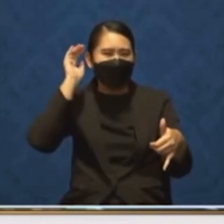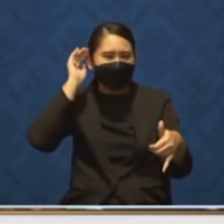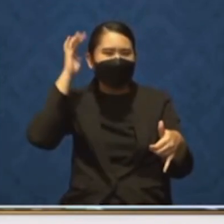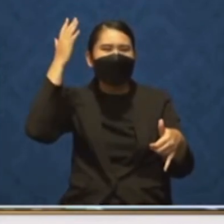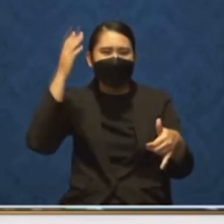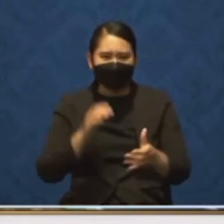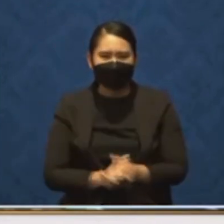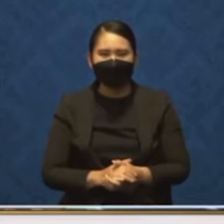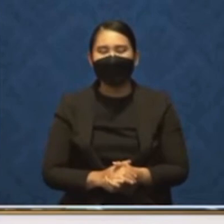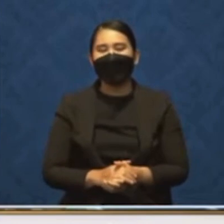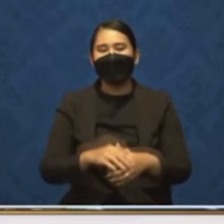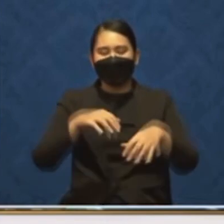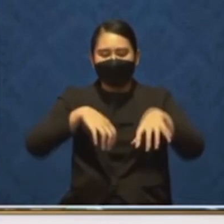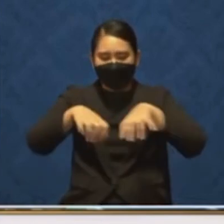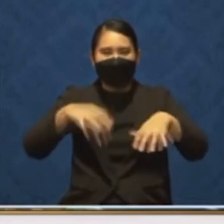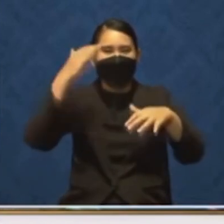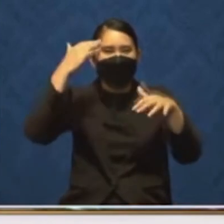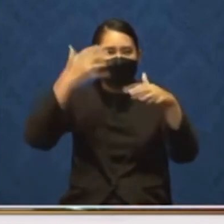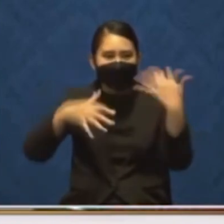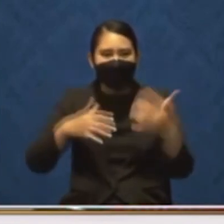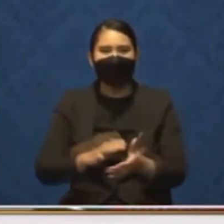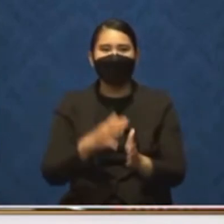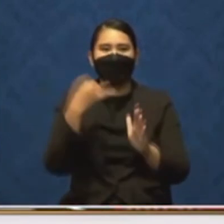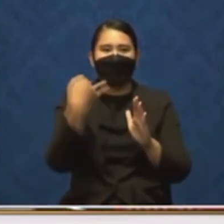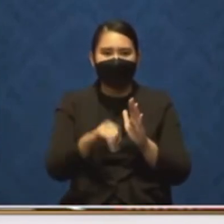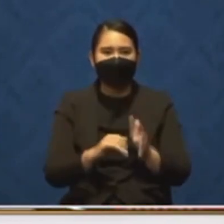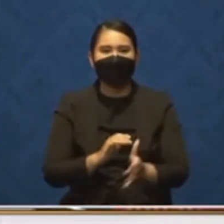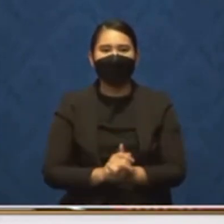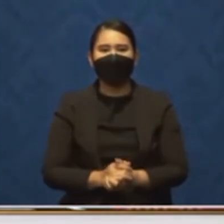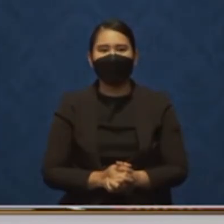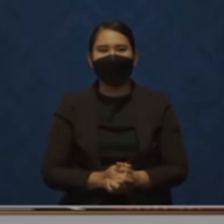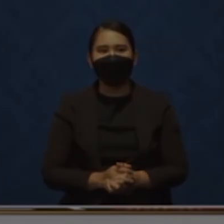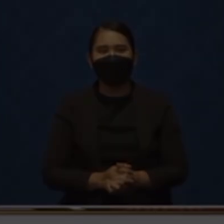ที่ผิดพลาดการบริหารที่ไร้ประสิทธิภาพ